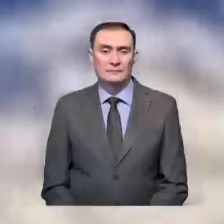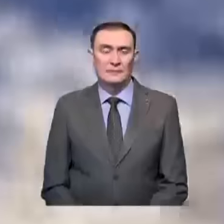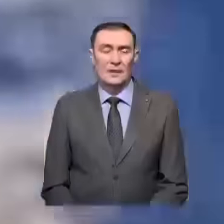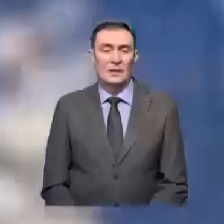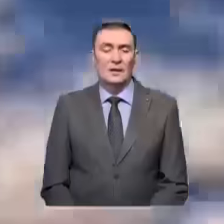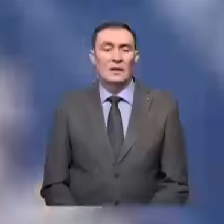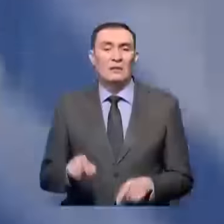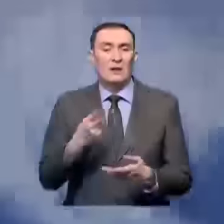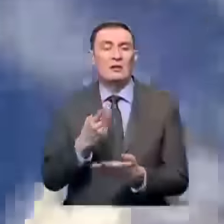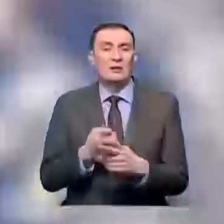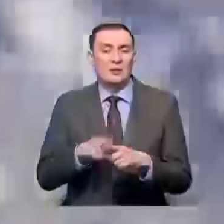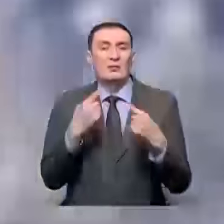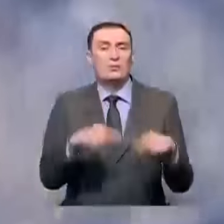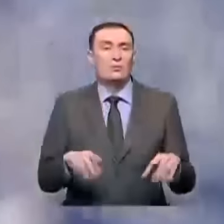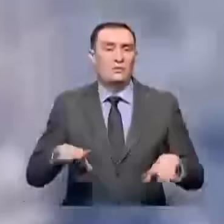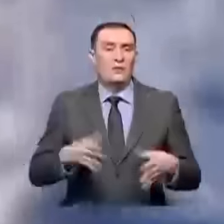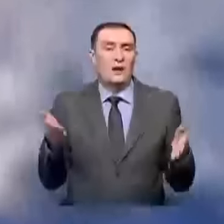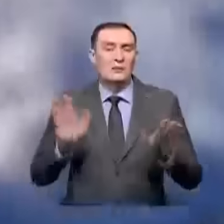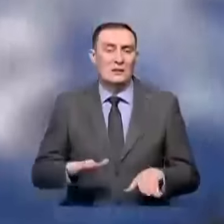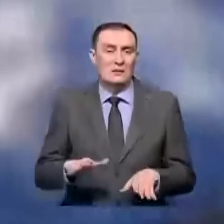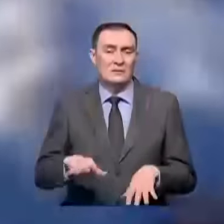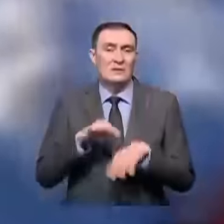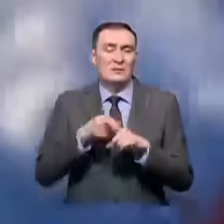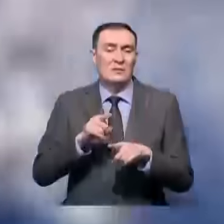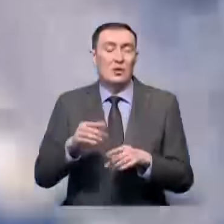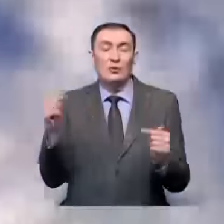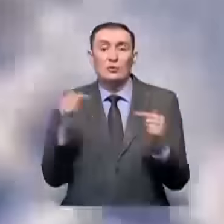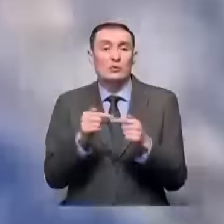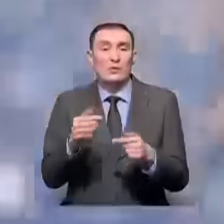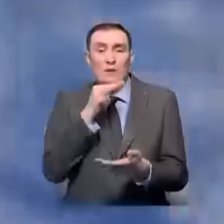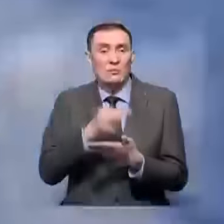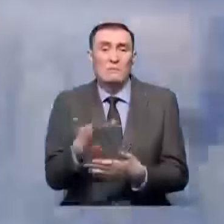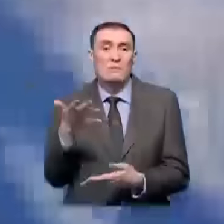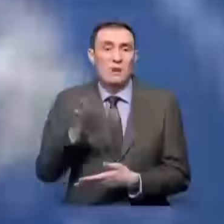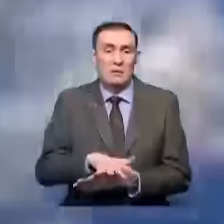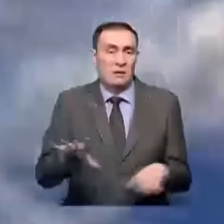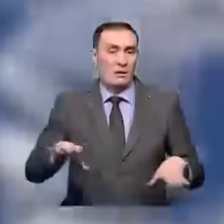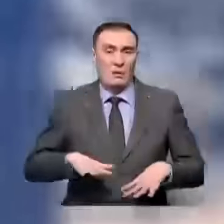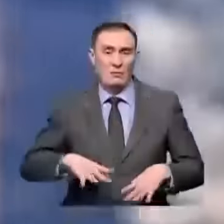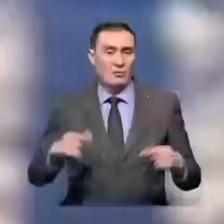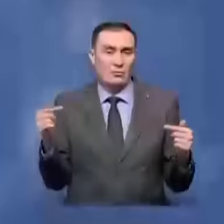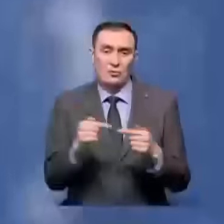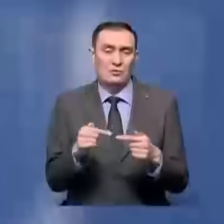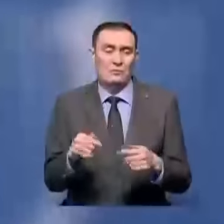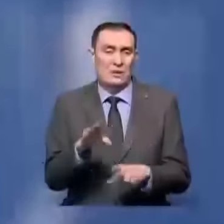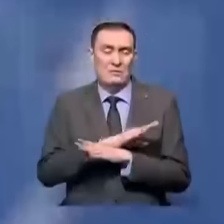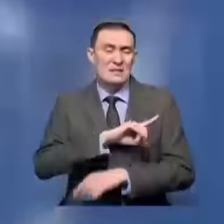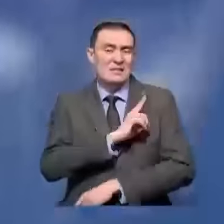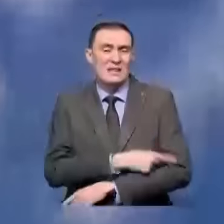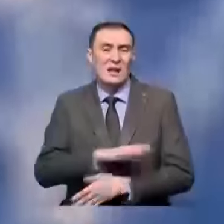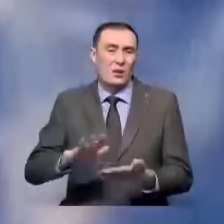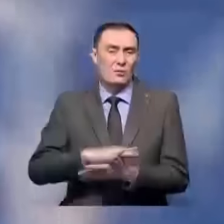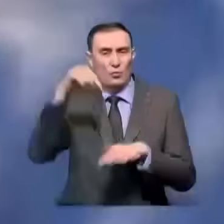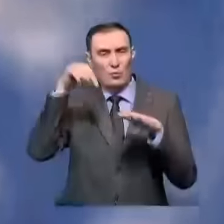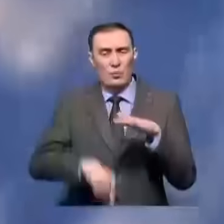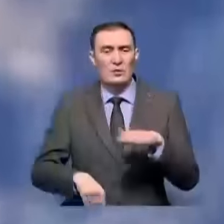Тут один лежит, это другой. Осталась лишь грива. Не скажу точно, но тут минимум 5 голов точно погибли. Сильный гололед и